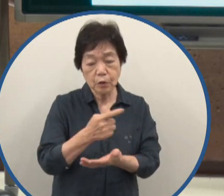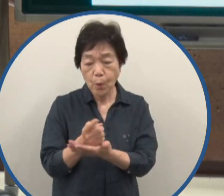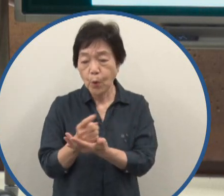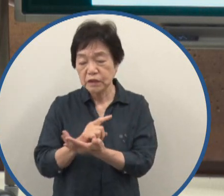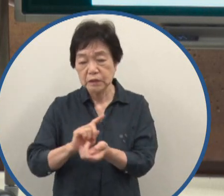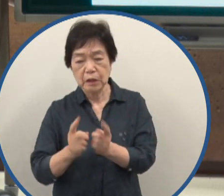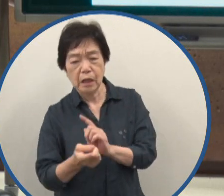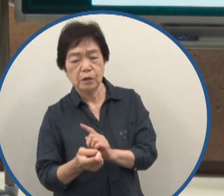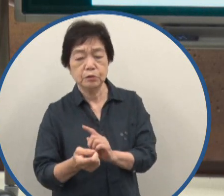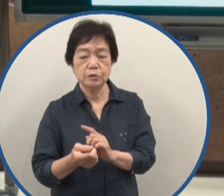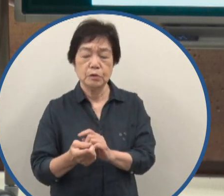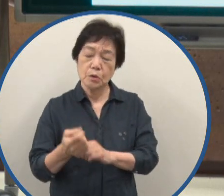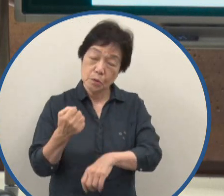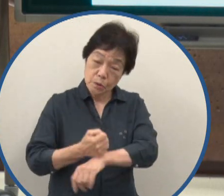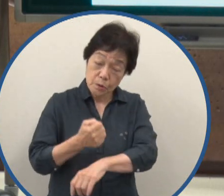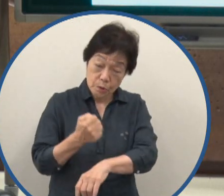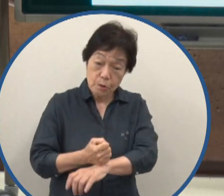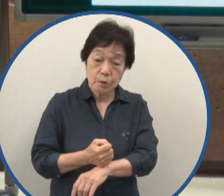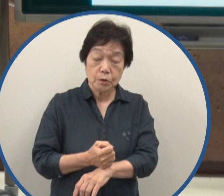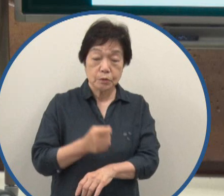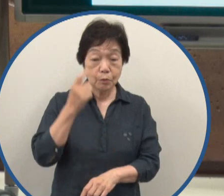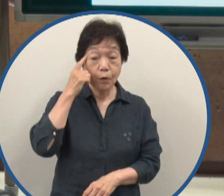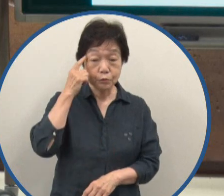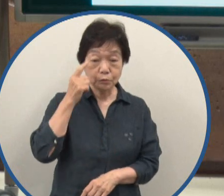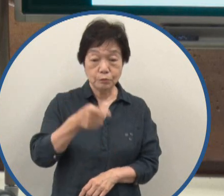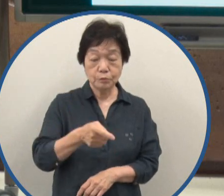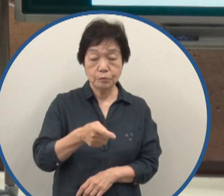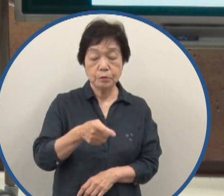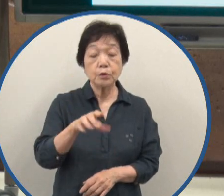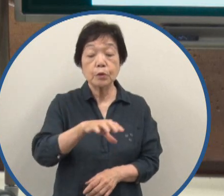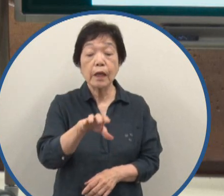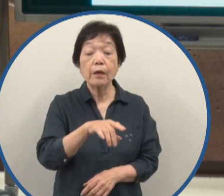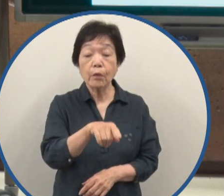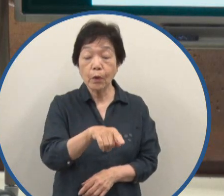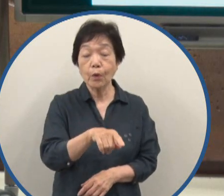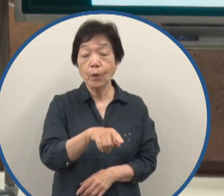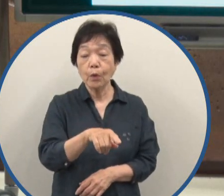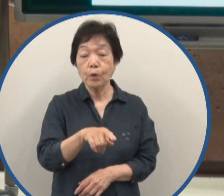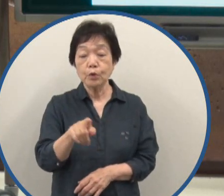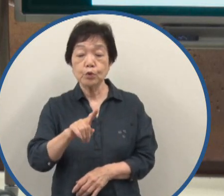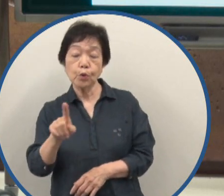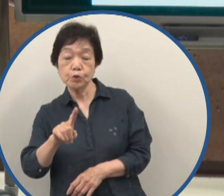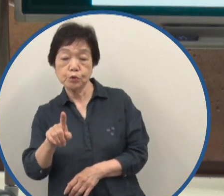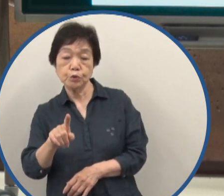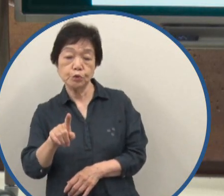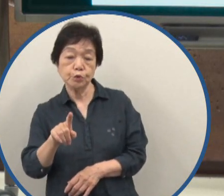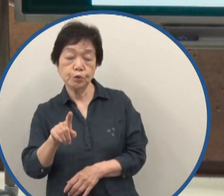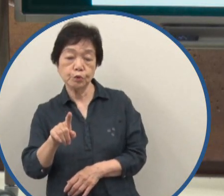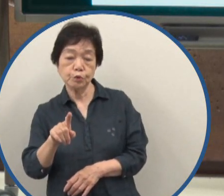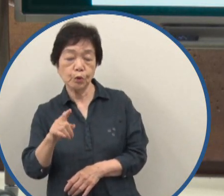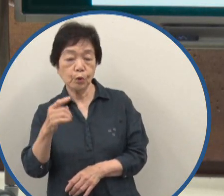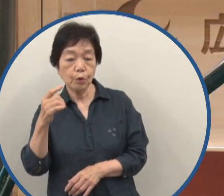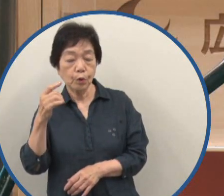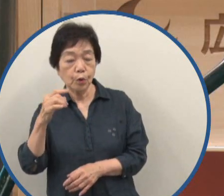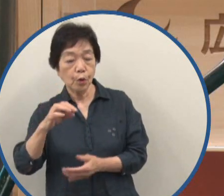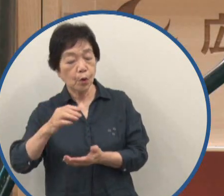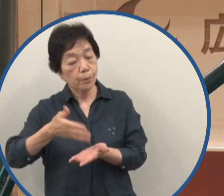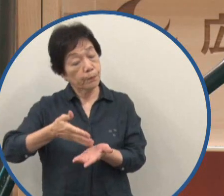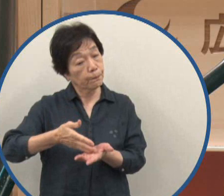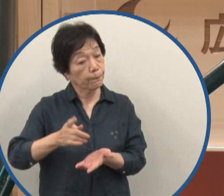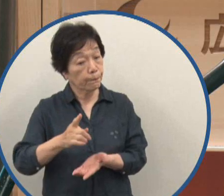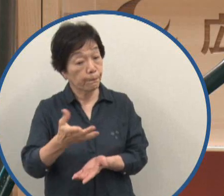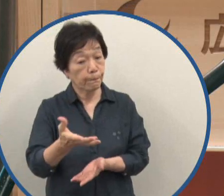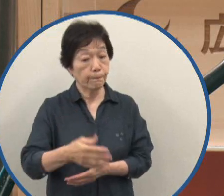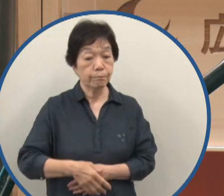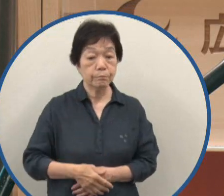ね、まあ、迫られて大変な状況だと思うんですが、そのあたりについてはどういったこうメッセージというかですね。 いや、これあの